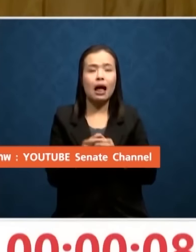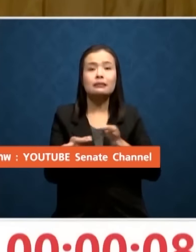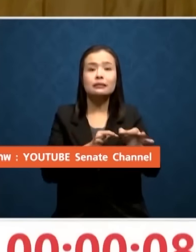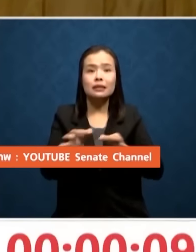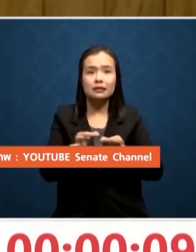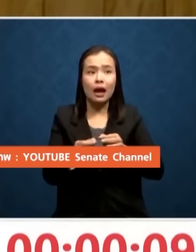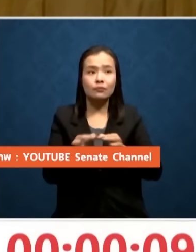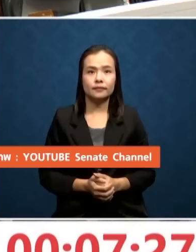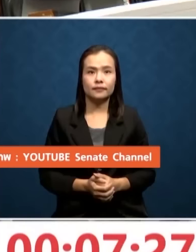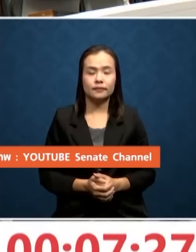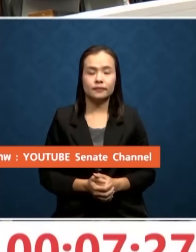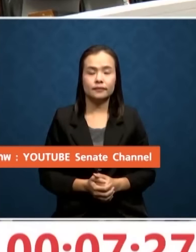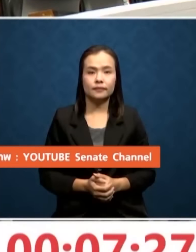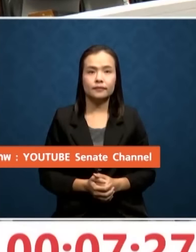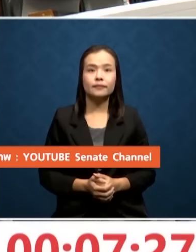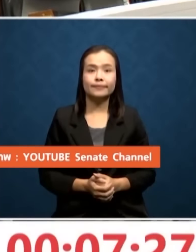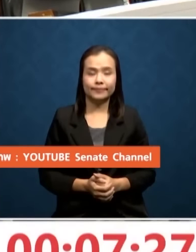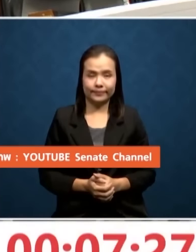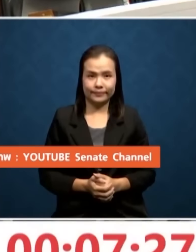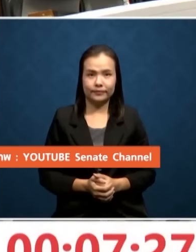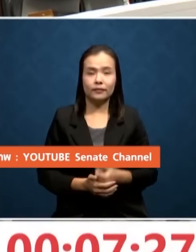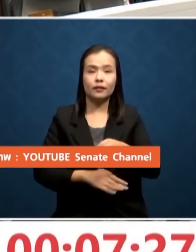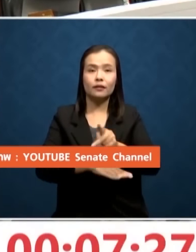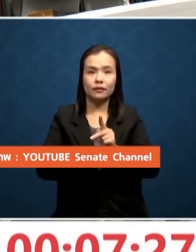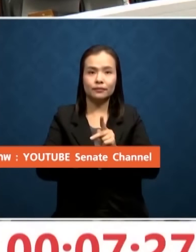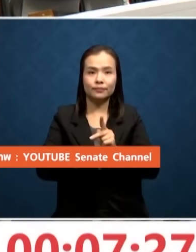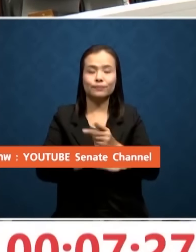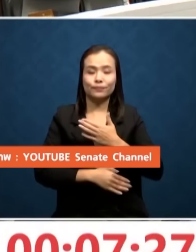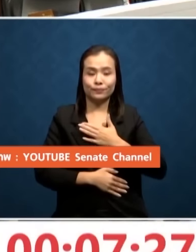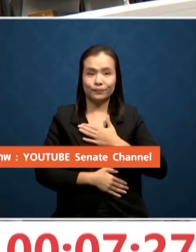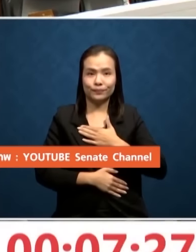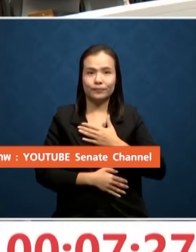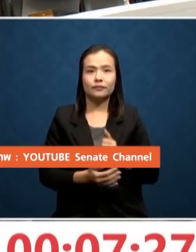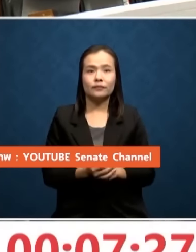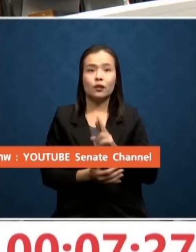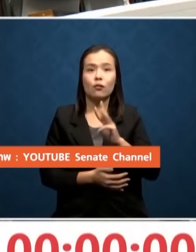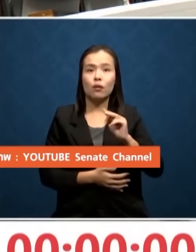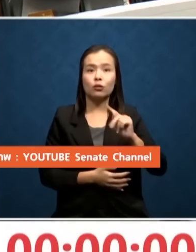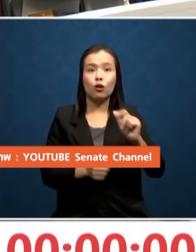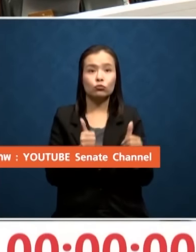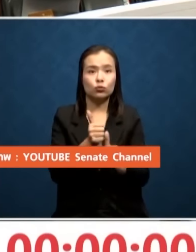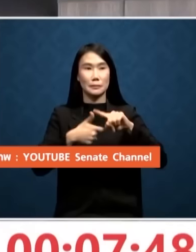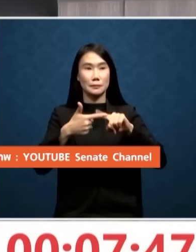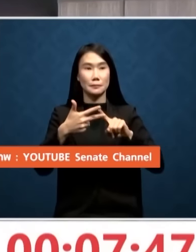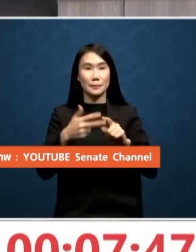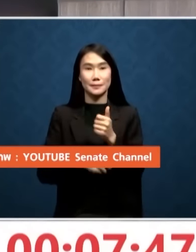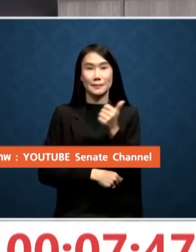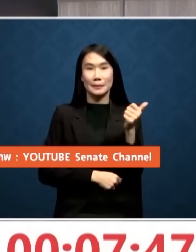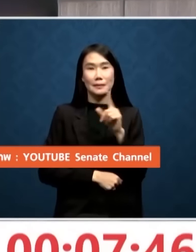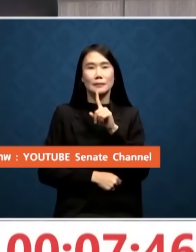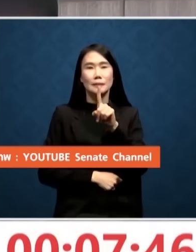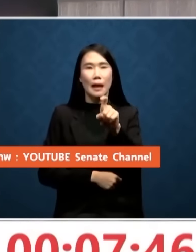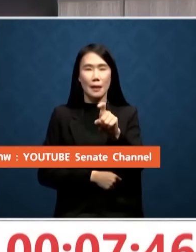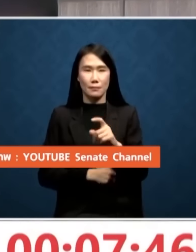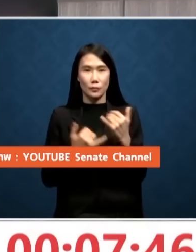ประมาณปีนี้นะครับที่ผ่านมาซึ่งก็พบว่าสามารถที่จะพิจารณาผ่านไปเรียบร้อยแล้วครับดางด้านของนายแพทย์เปรมศักดิ์